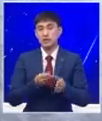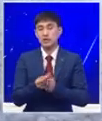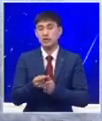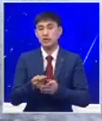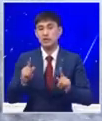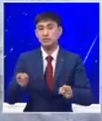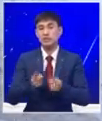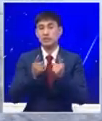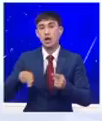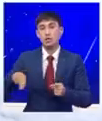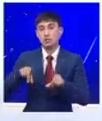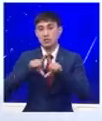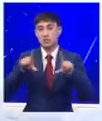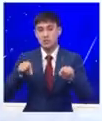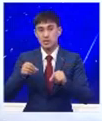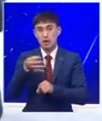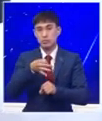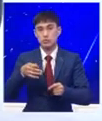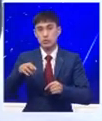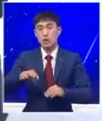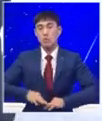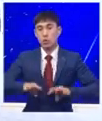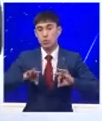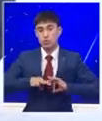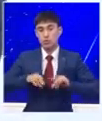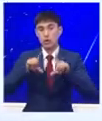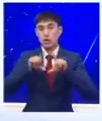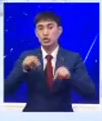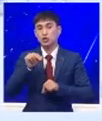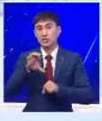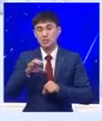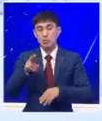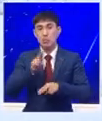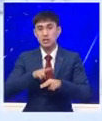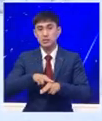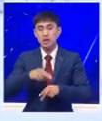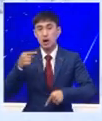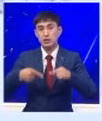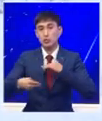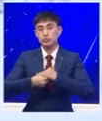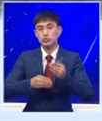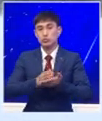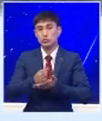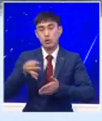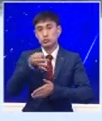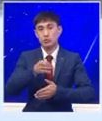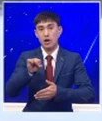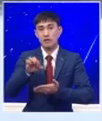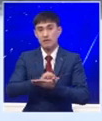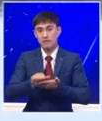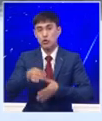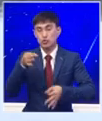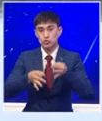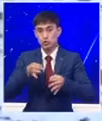для возведения административных зданий областной прокуратуры, департамента ПЧС, полиции, антикоррупционной службы, областного архива, суда